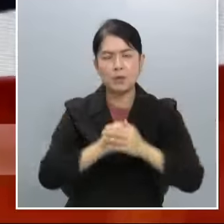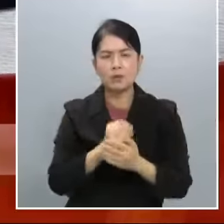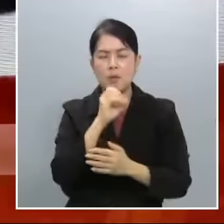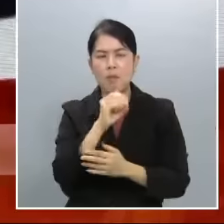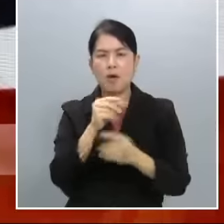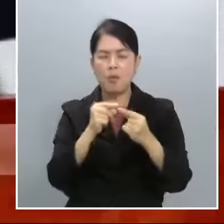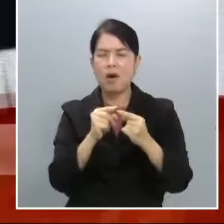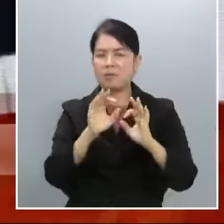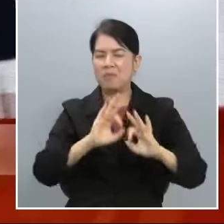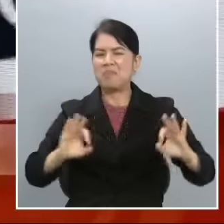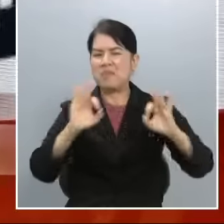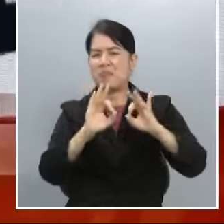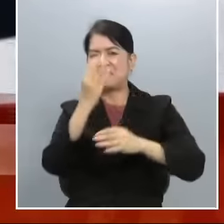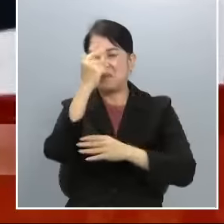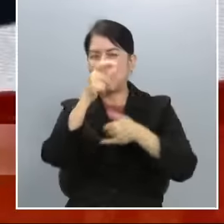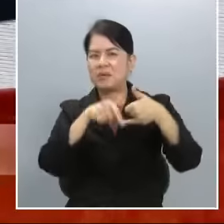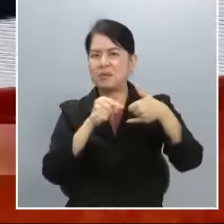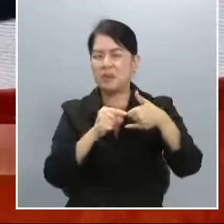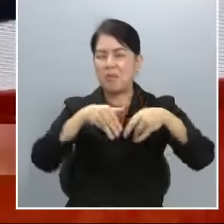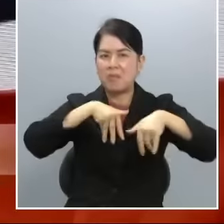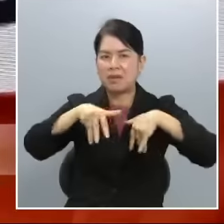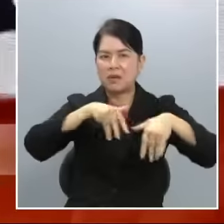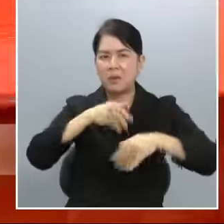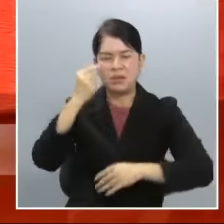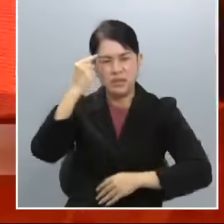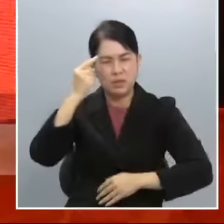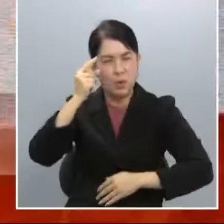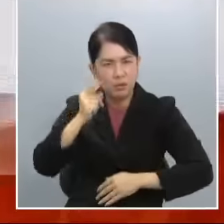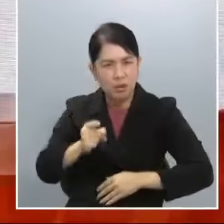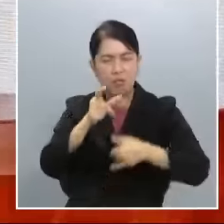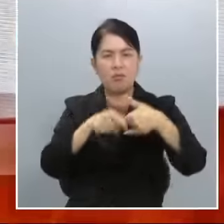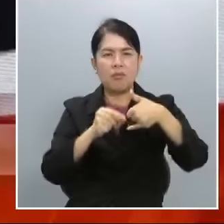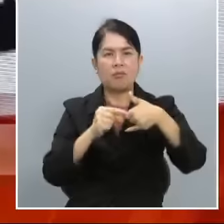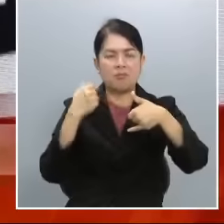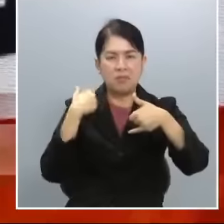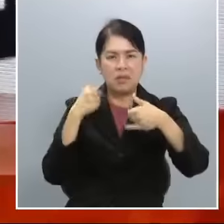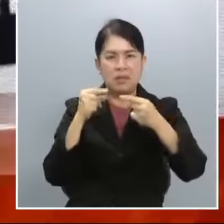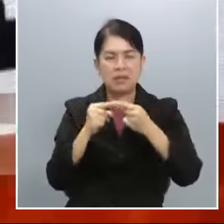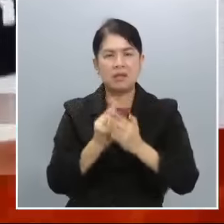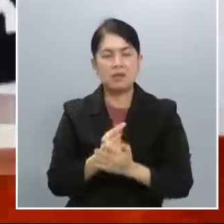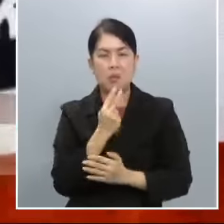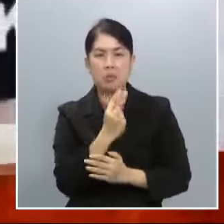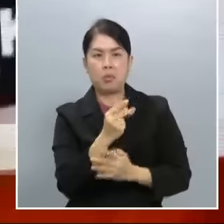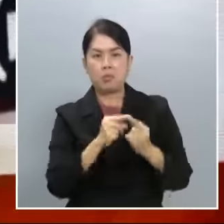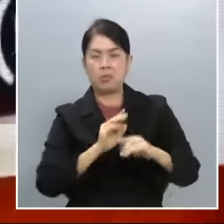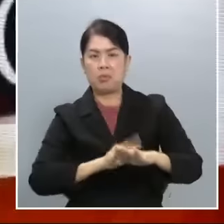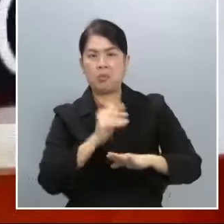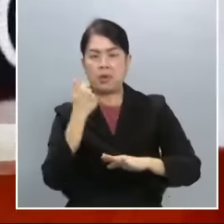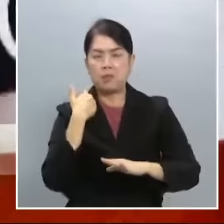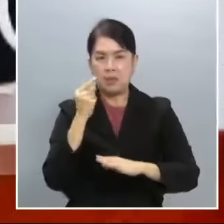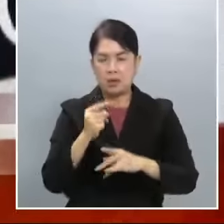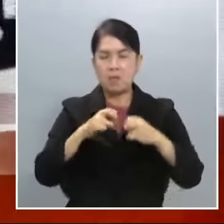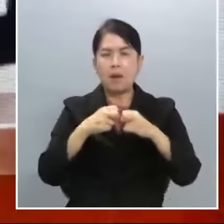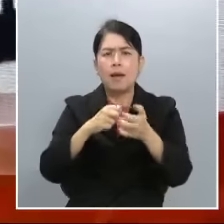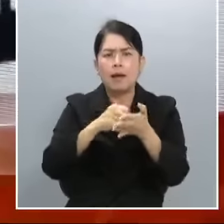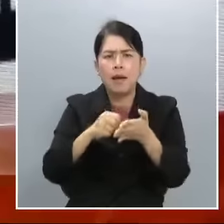างสูงเพราะประชาชนมีความคาดหวังมากว่าผู้นำคนใหม่จะมีศักยภาพแก้ปัญหาทั้งระยะสั้นระยะกล